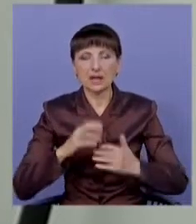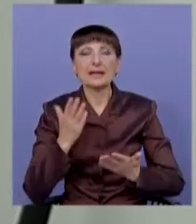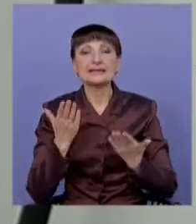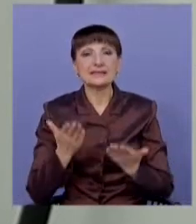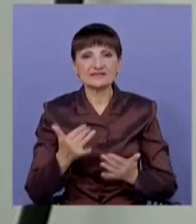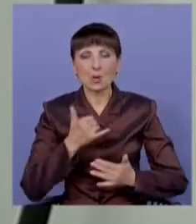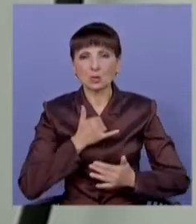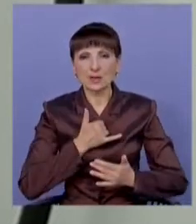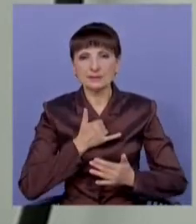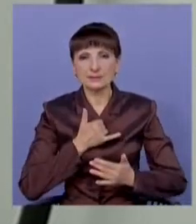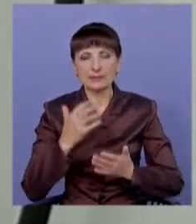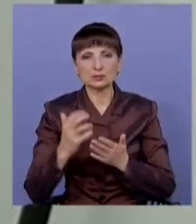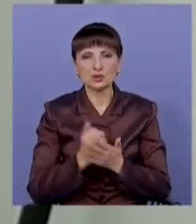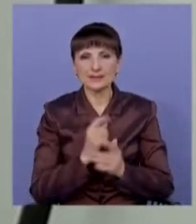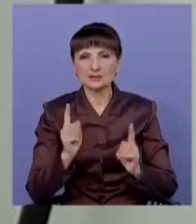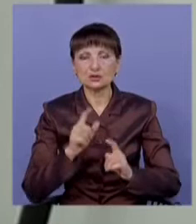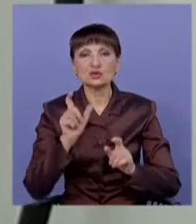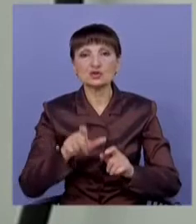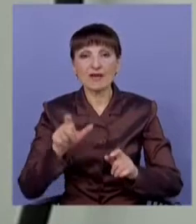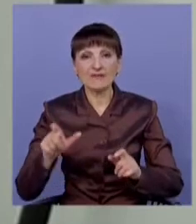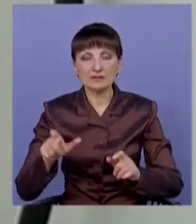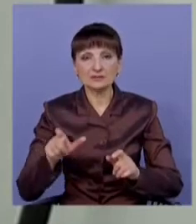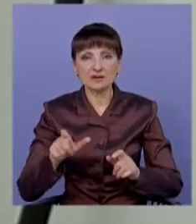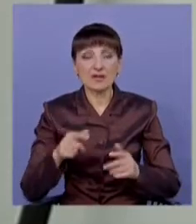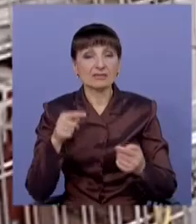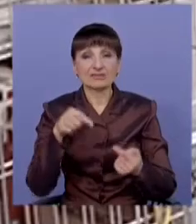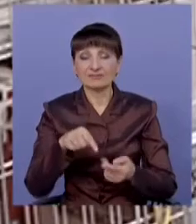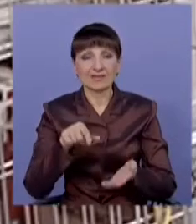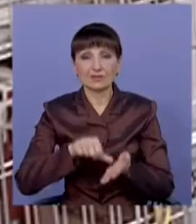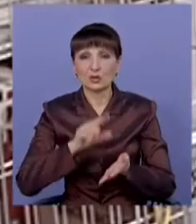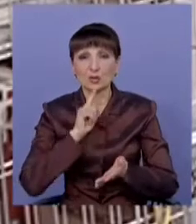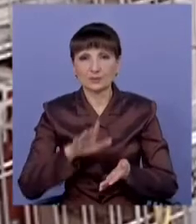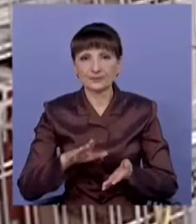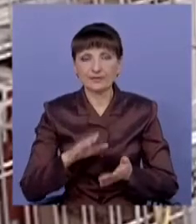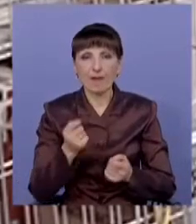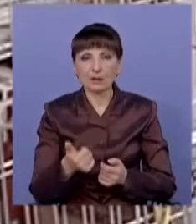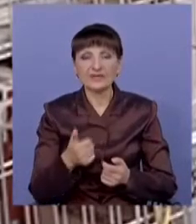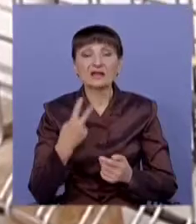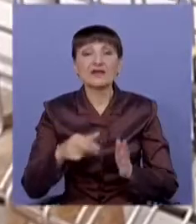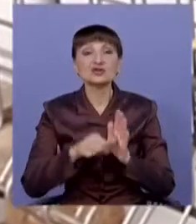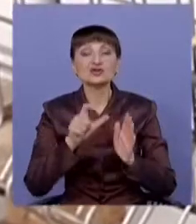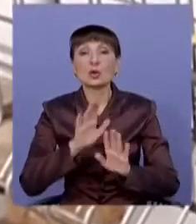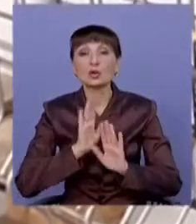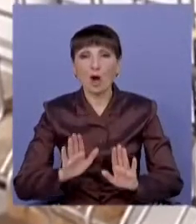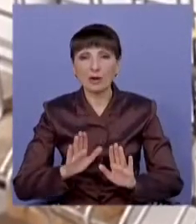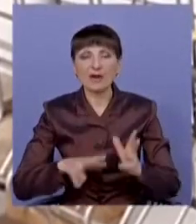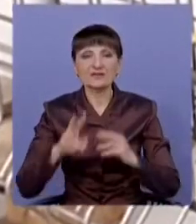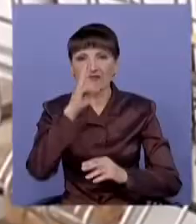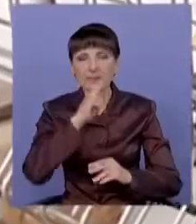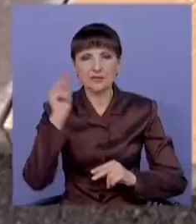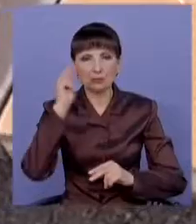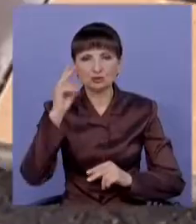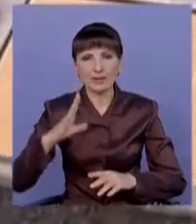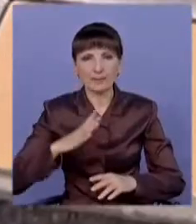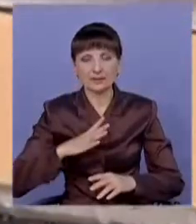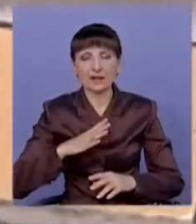естественно, у нас получается, что человеческий фактор практически не присутствует. Работают здесь всего 26 человек. Все они прошли двухмесячное обучение.